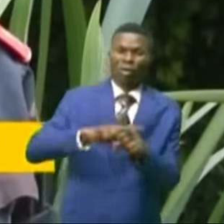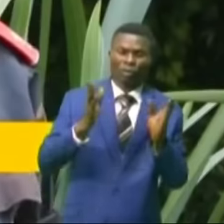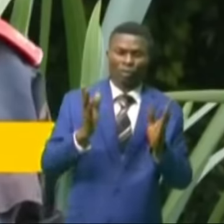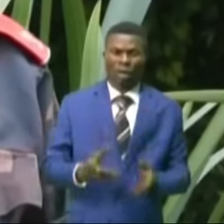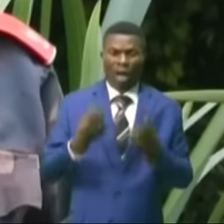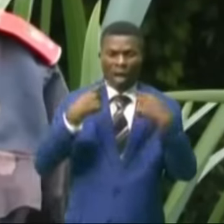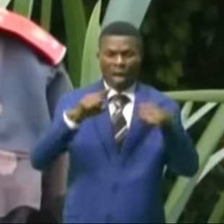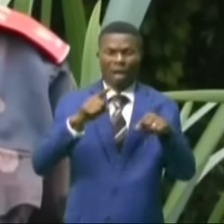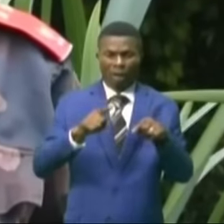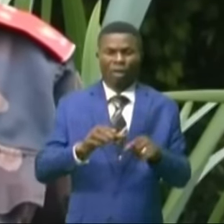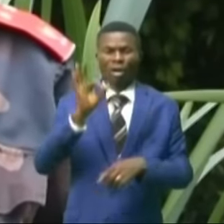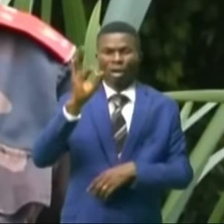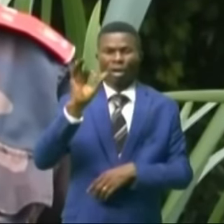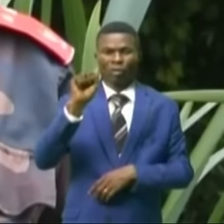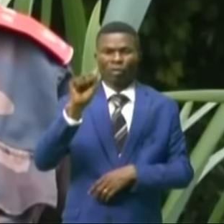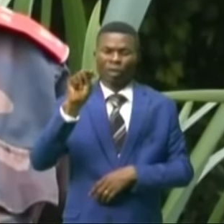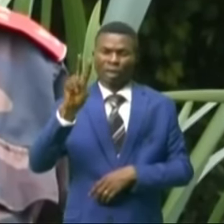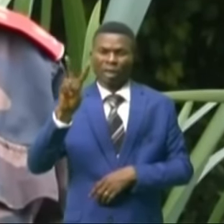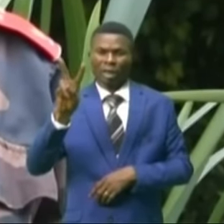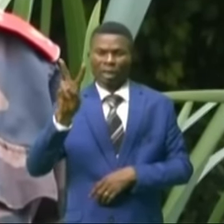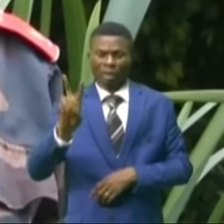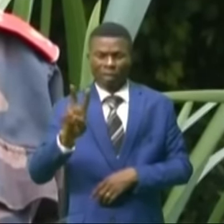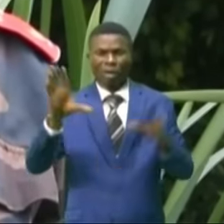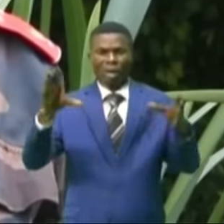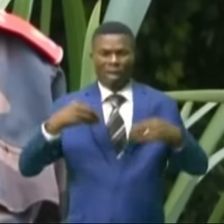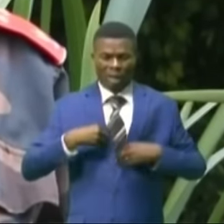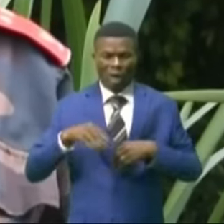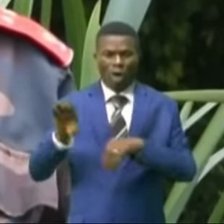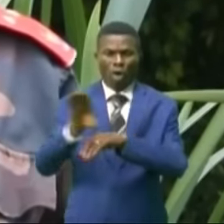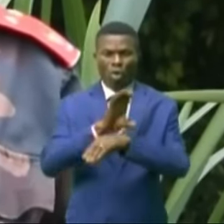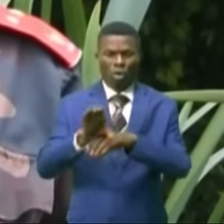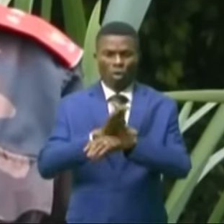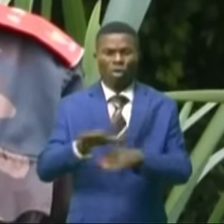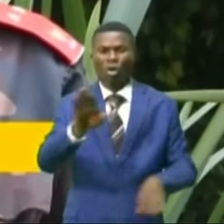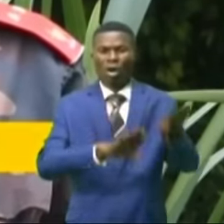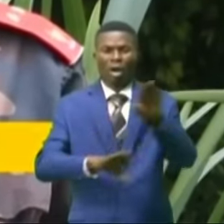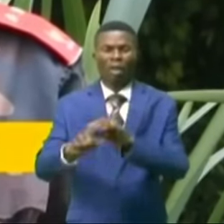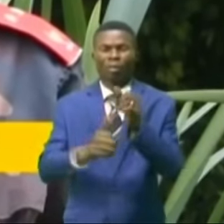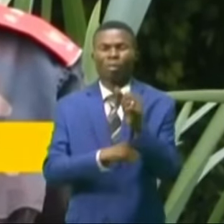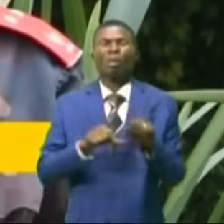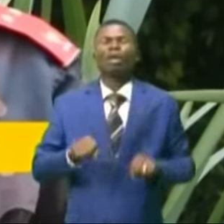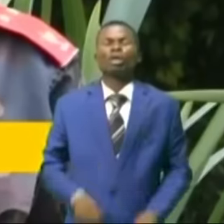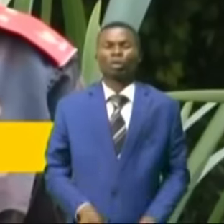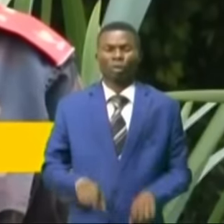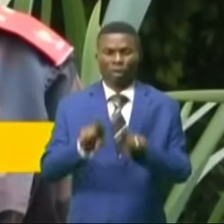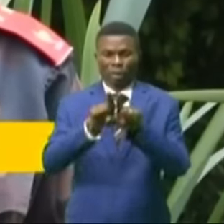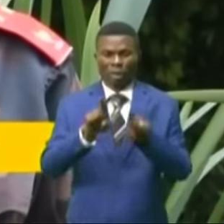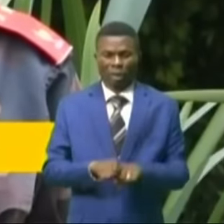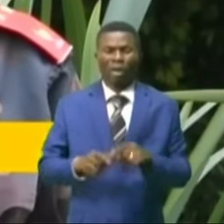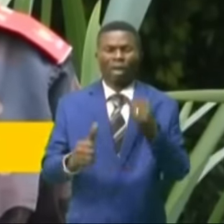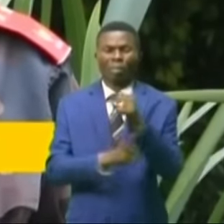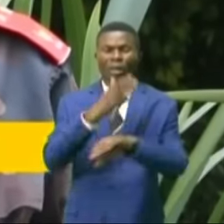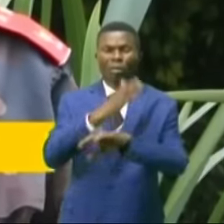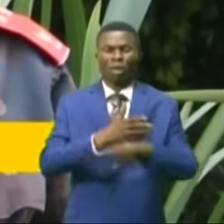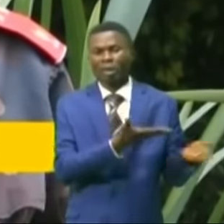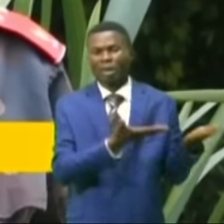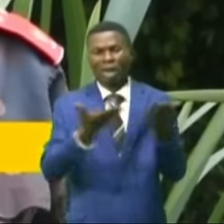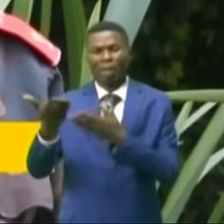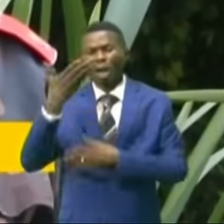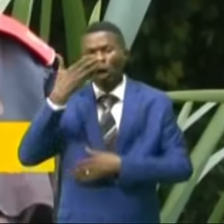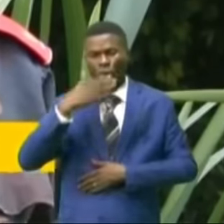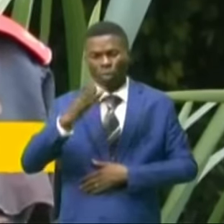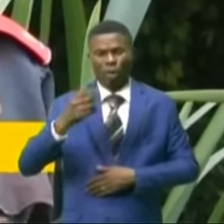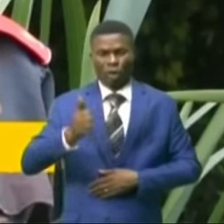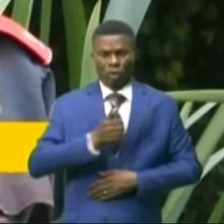l'annonce du Fonds Narev qui a accepté de s'occuper de l'enterrement des morts et se charger des blessés. Et nous-mêmes